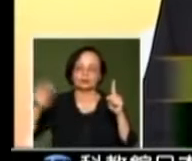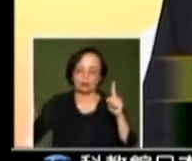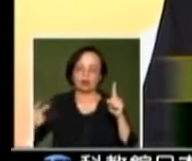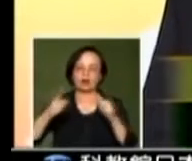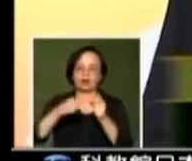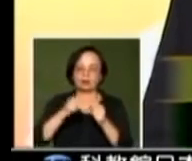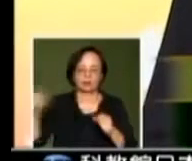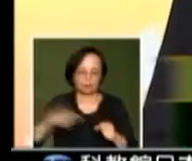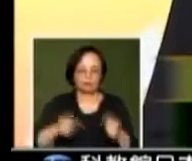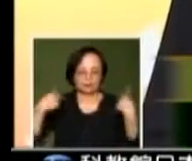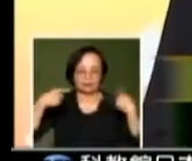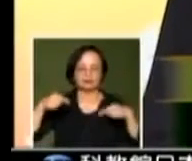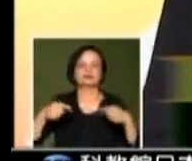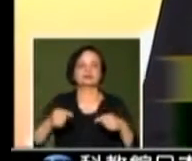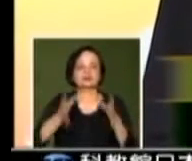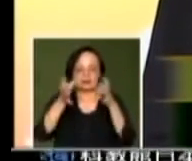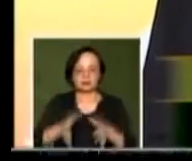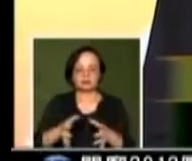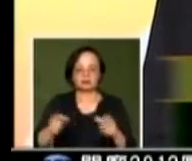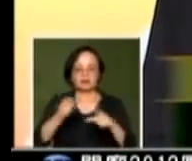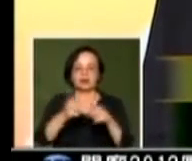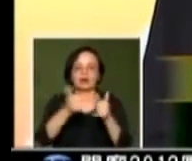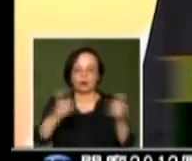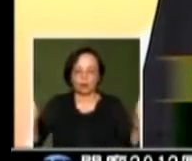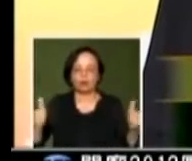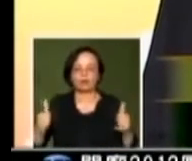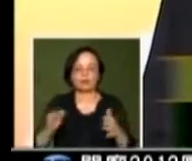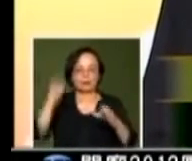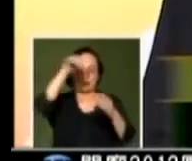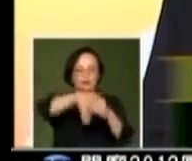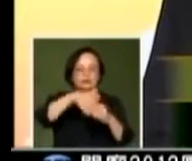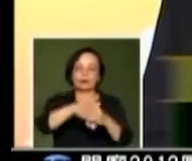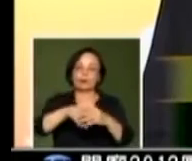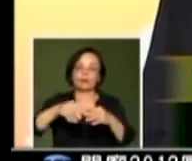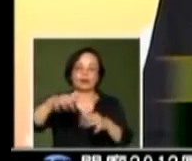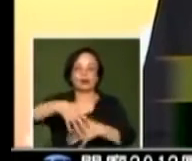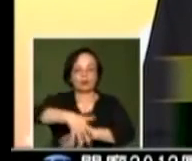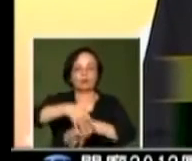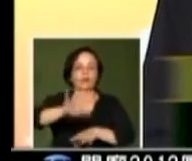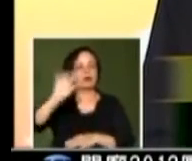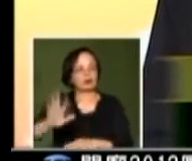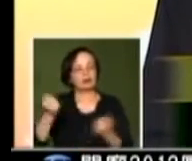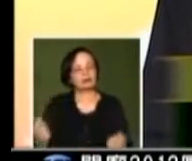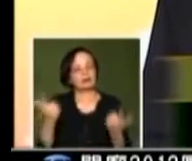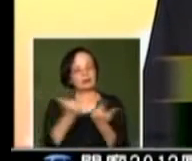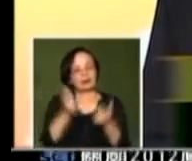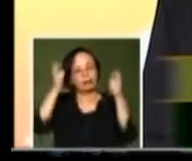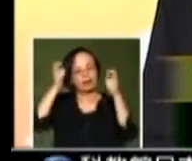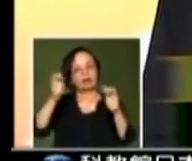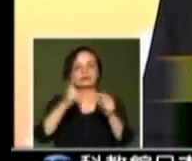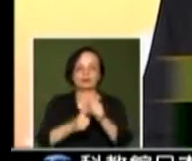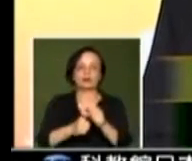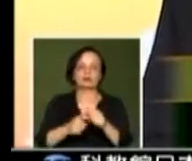办足侪场的这个。公民投票的游行，这三场游行在台北、高雄、甲